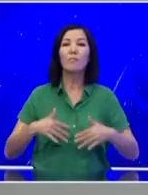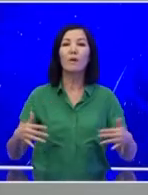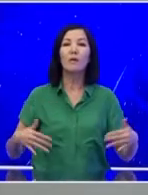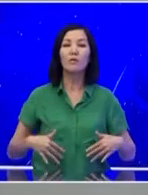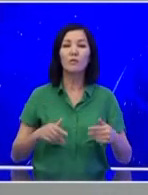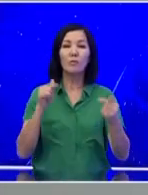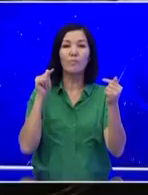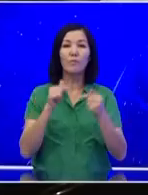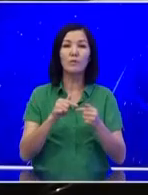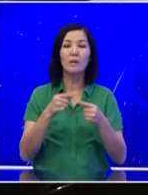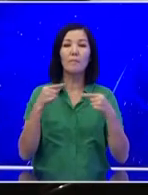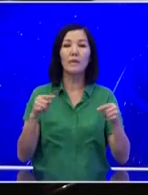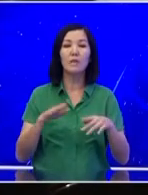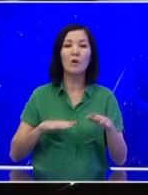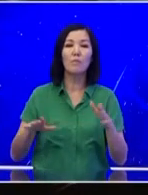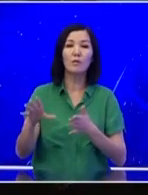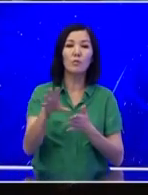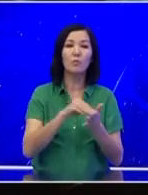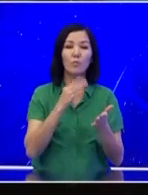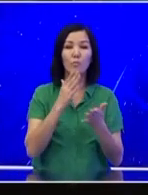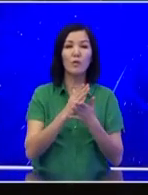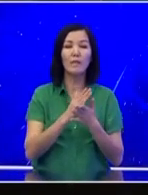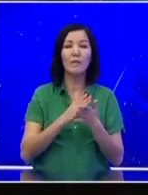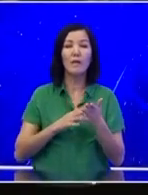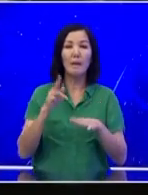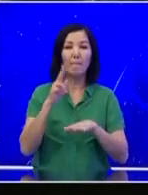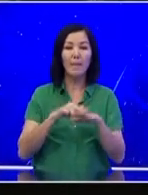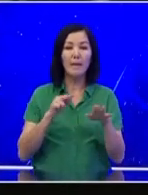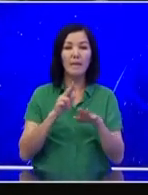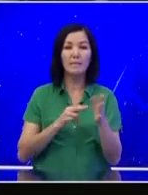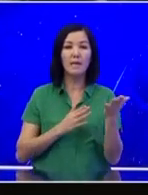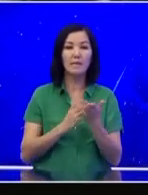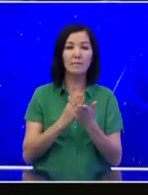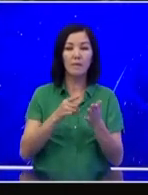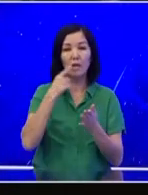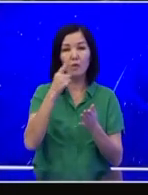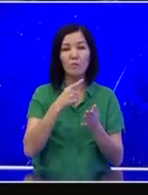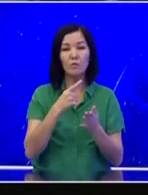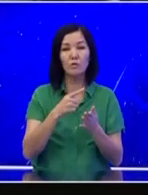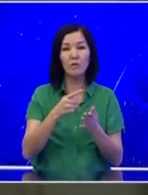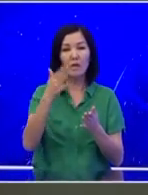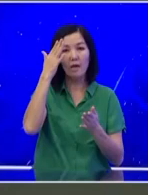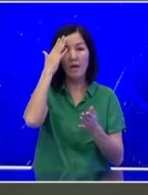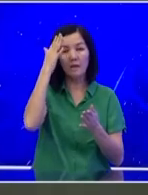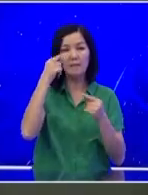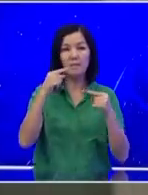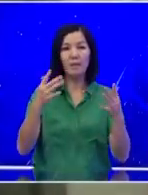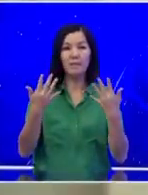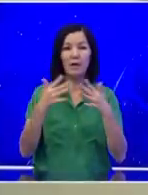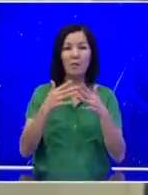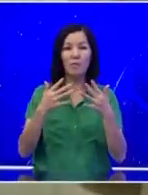күресу тәжірибесі басқа аумақтарға үлгі болып отыр. Аудандық полиция қызметкерлерінің айтуынша, бұл әдісті басқа елді мекендерге